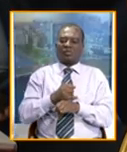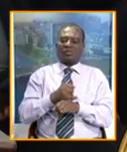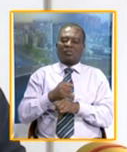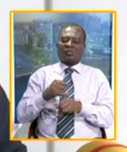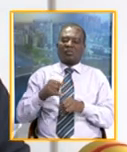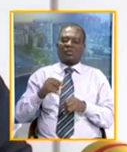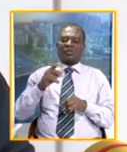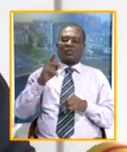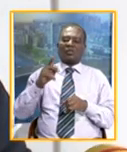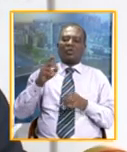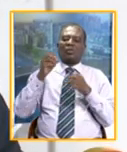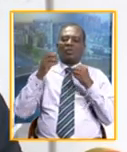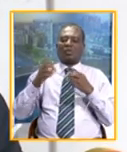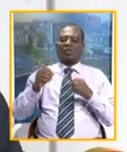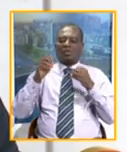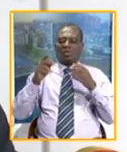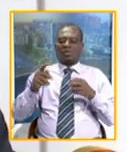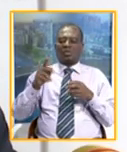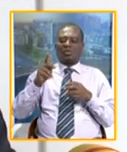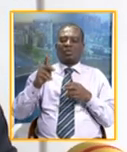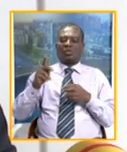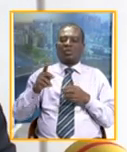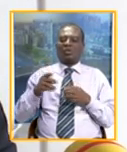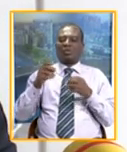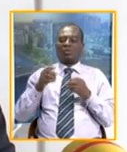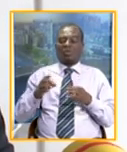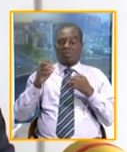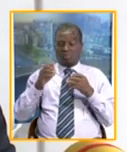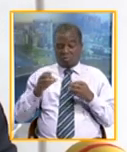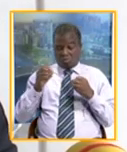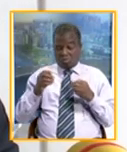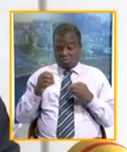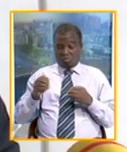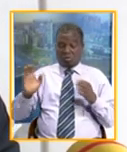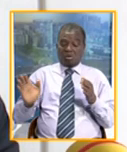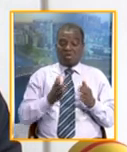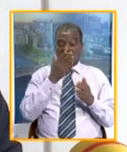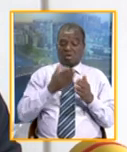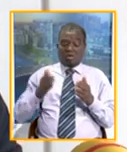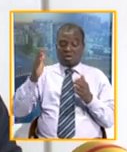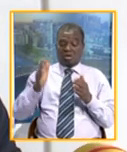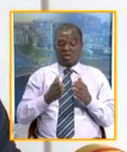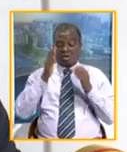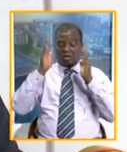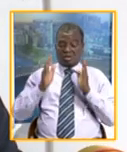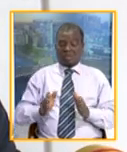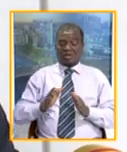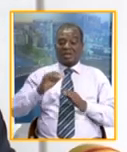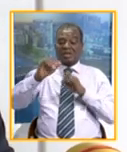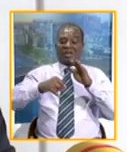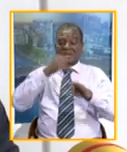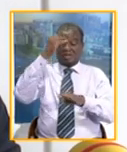Olomide, nous avons Tadjou, nous avons Maître James, nous avons